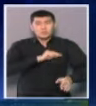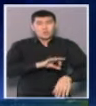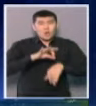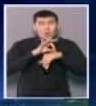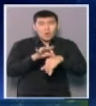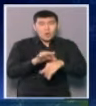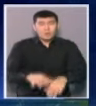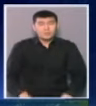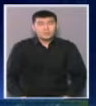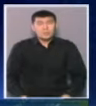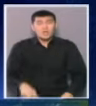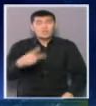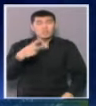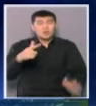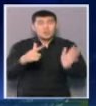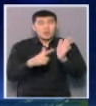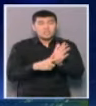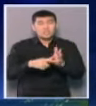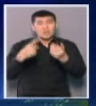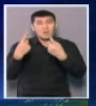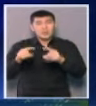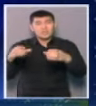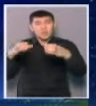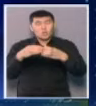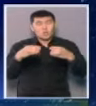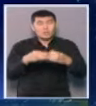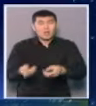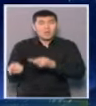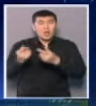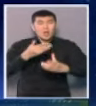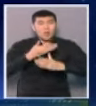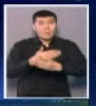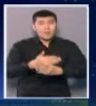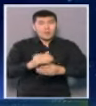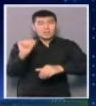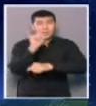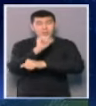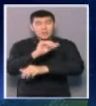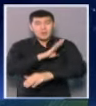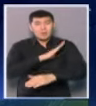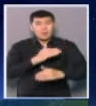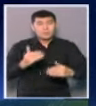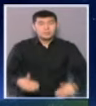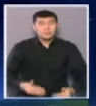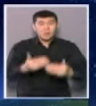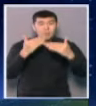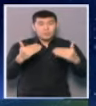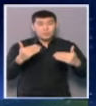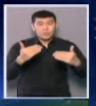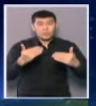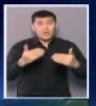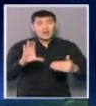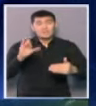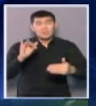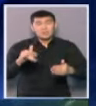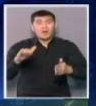жұмылдырылды. Оның 27-сі басқа компаниялардан келген көмекке берілген техникалар. Бүгін бірінші кезекте